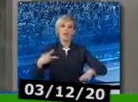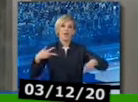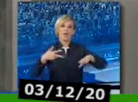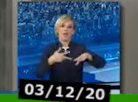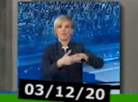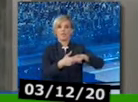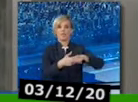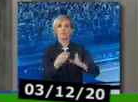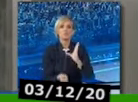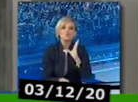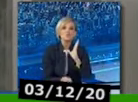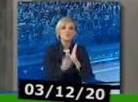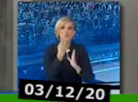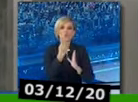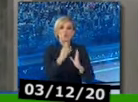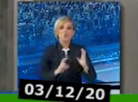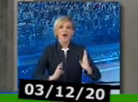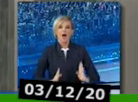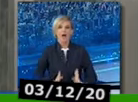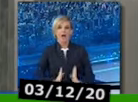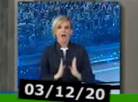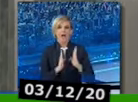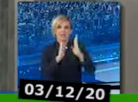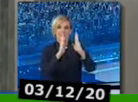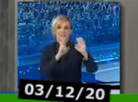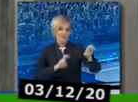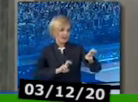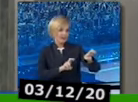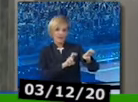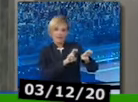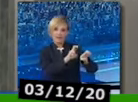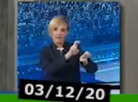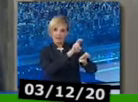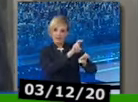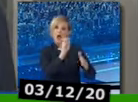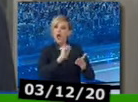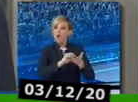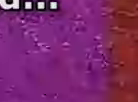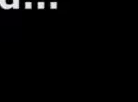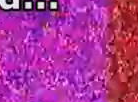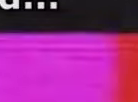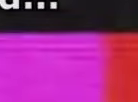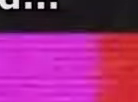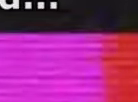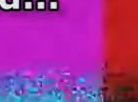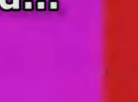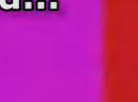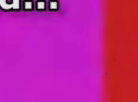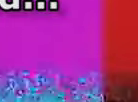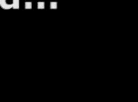νέο ανελκυστήρα, αλλά και τις διαδρομές οι οποίες έχουν σχεδιαστεί με πολύ μεγάλη φροντίδα.